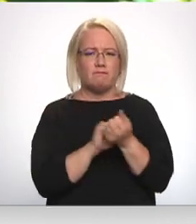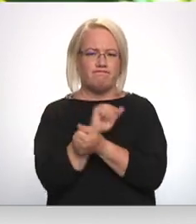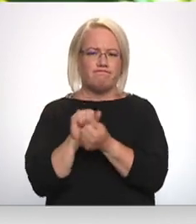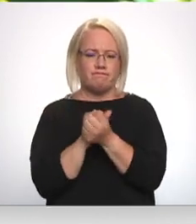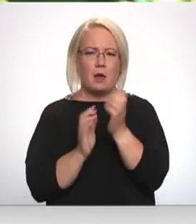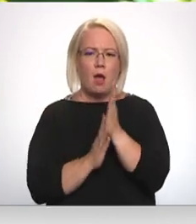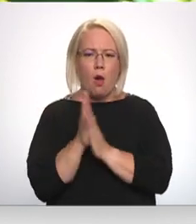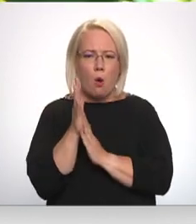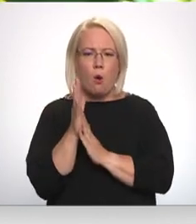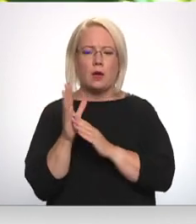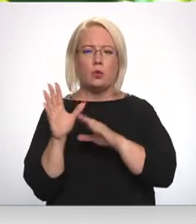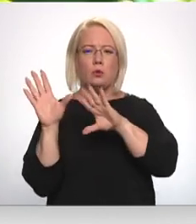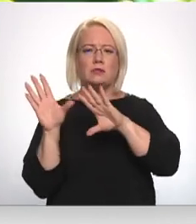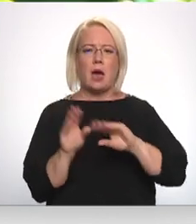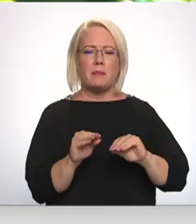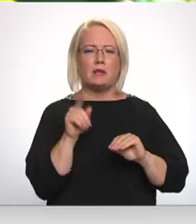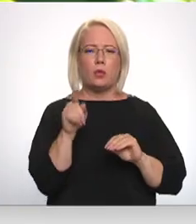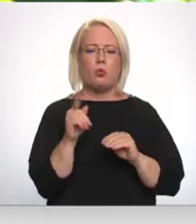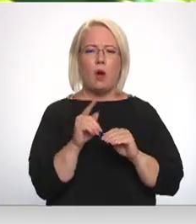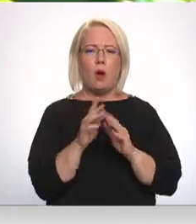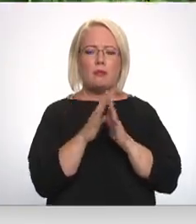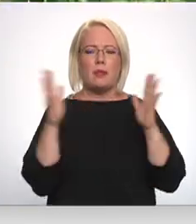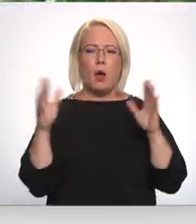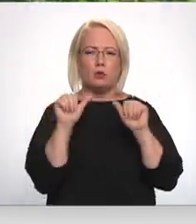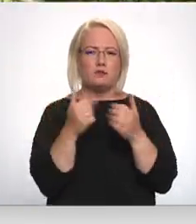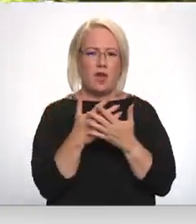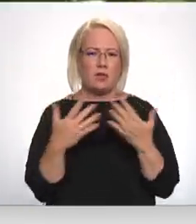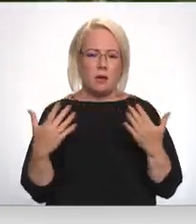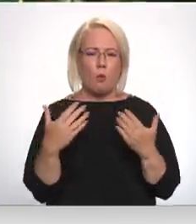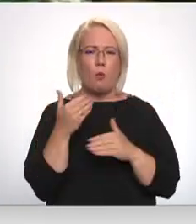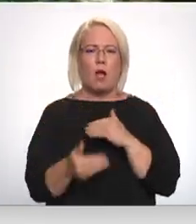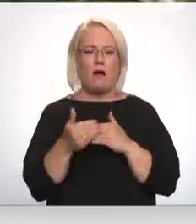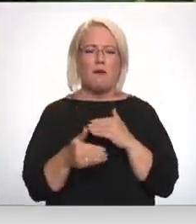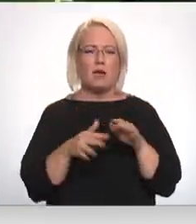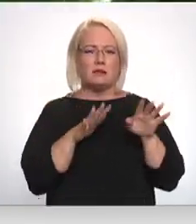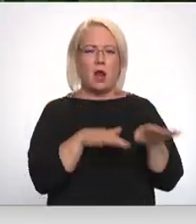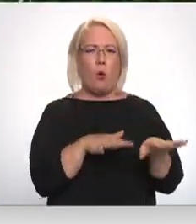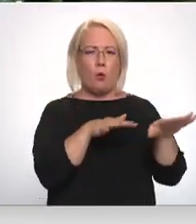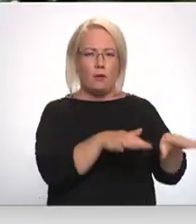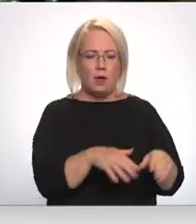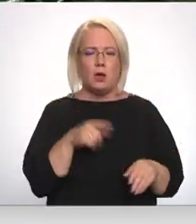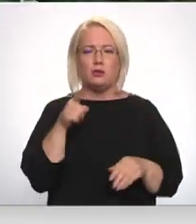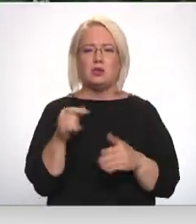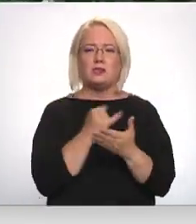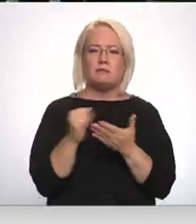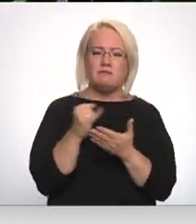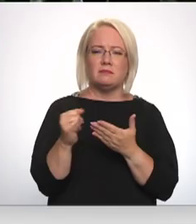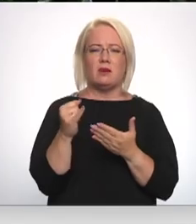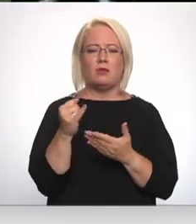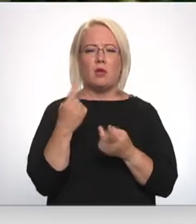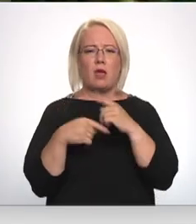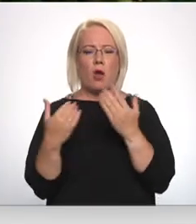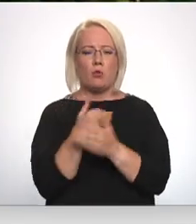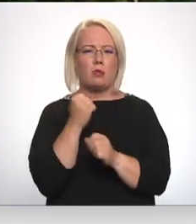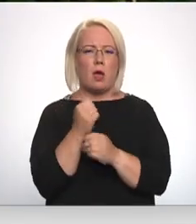samazināja to daudzveidību, tas kavēja straumi. Narūtas upes sakopšanas un tecējuma atjaunošanas darbi notiek